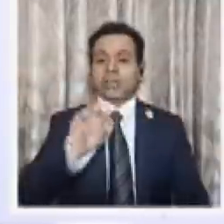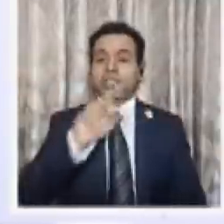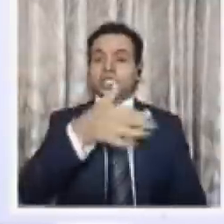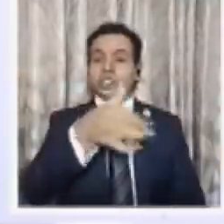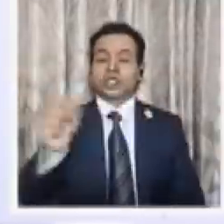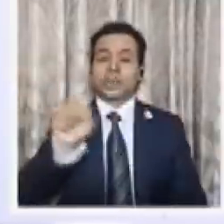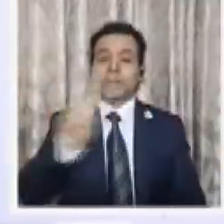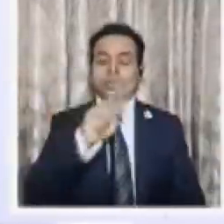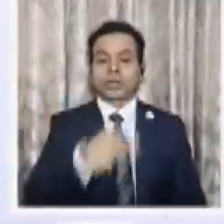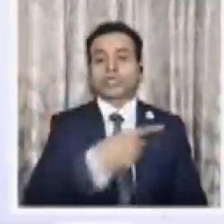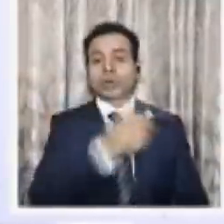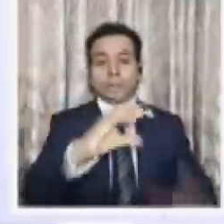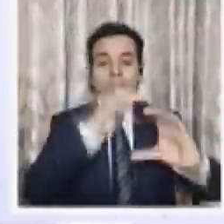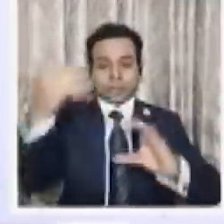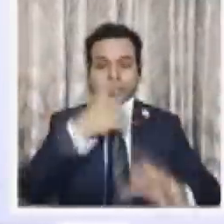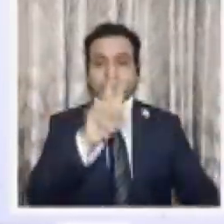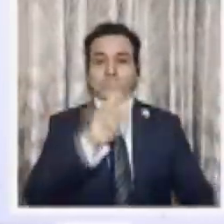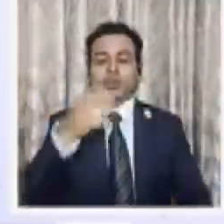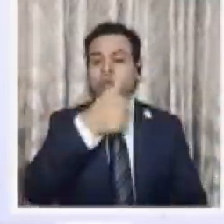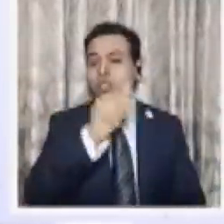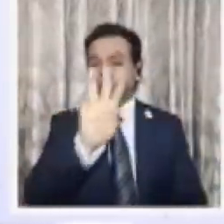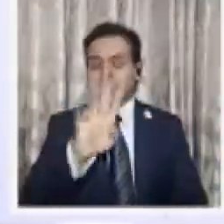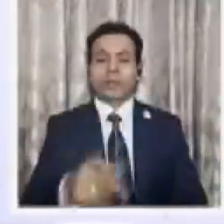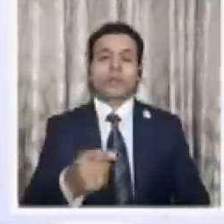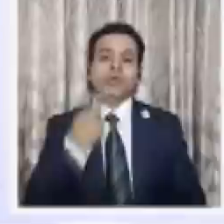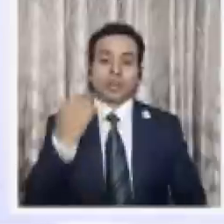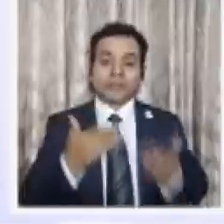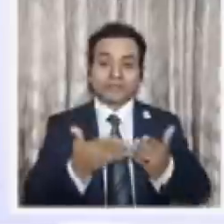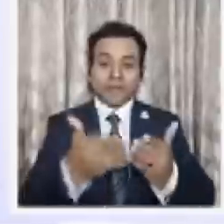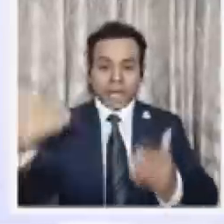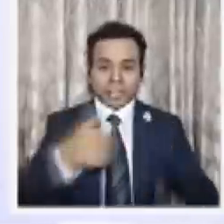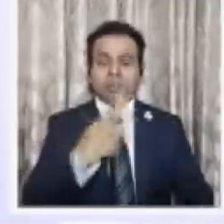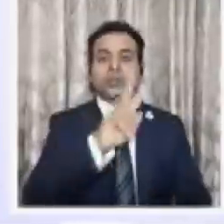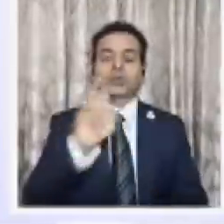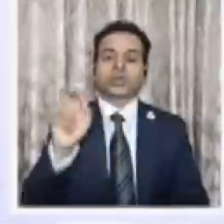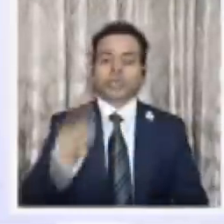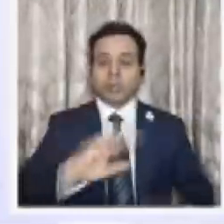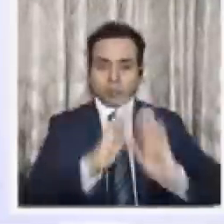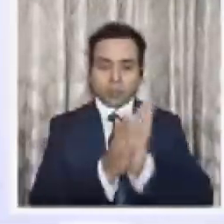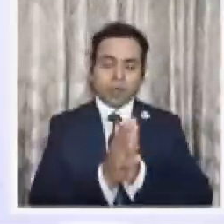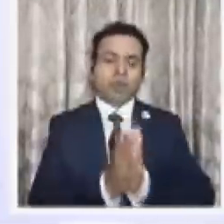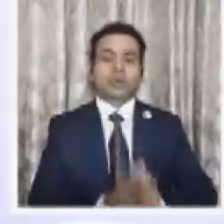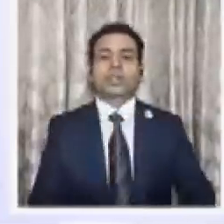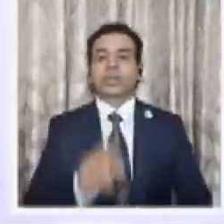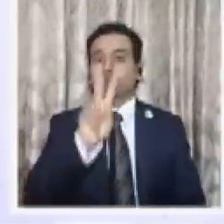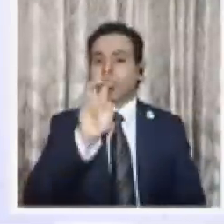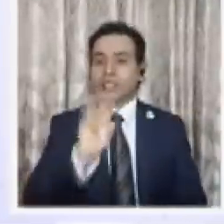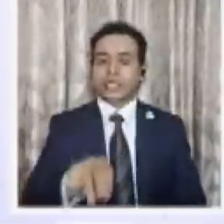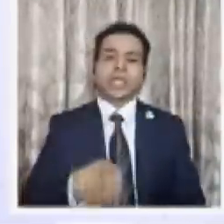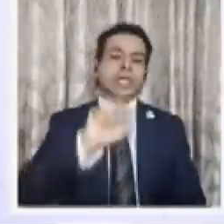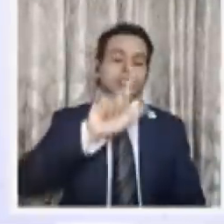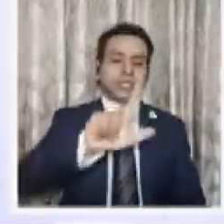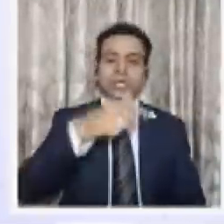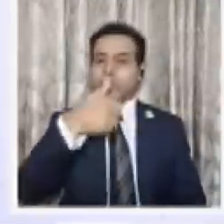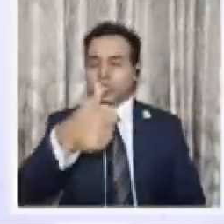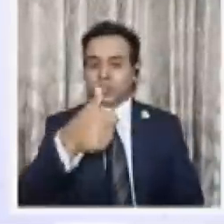1,612 জন। আবার বলছি, 3টি আন্তর্জাতিক বিমানবন্দরে 24 ঘন্টায় স্ক্রিনিং হয়েছে 1,612 জন, সকল স্থল বন্দরে 264 জন এবং